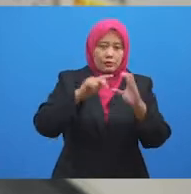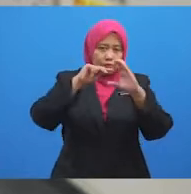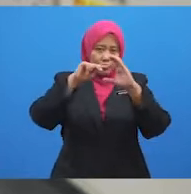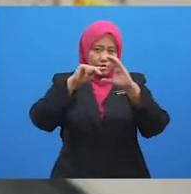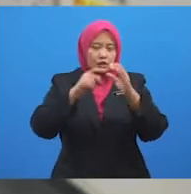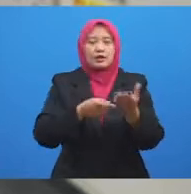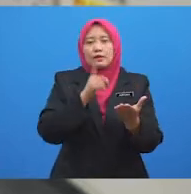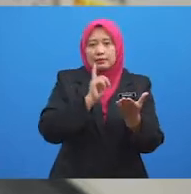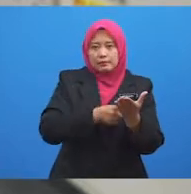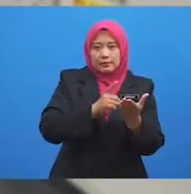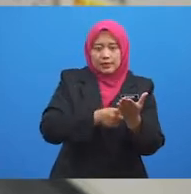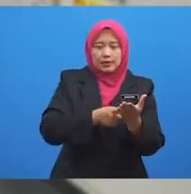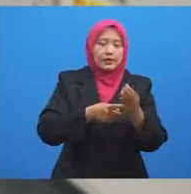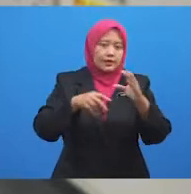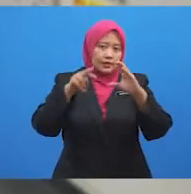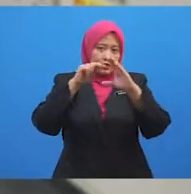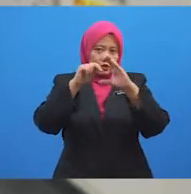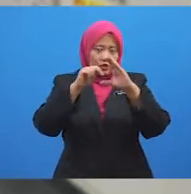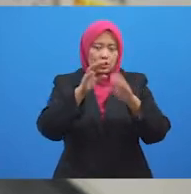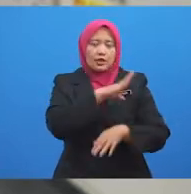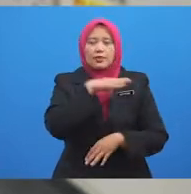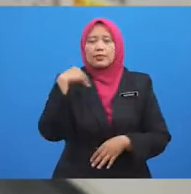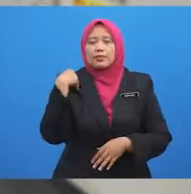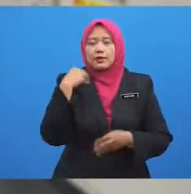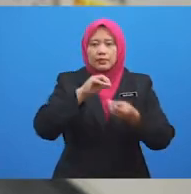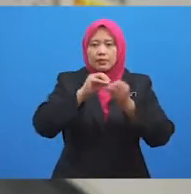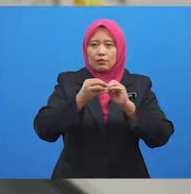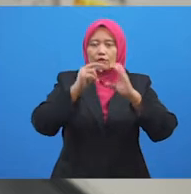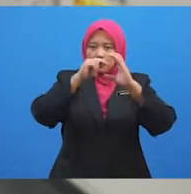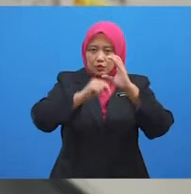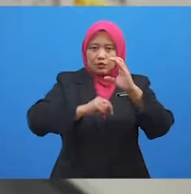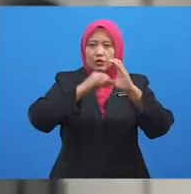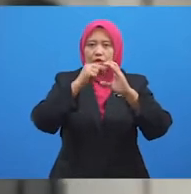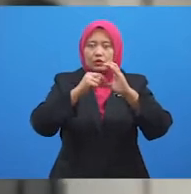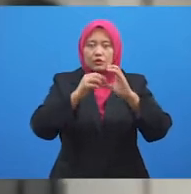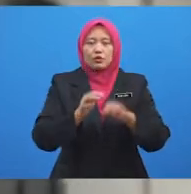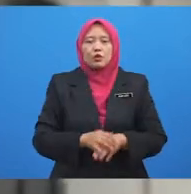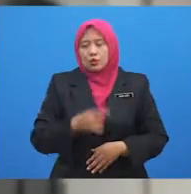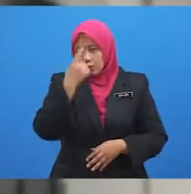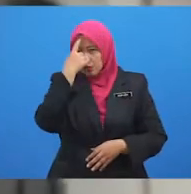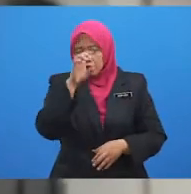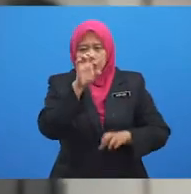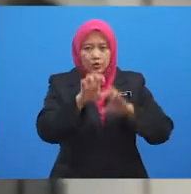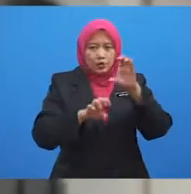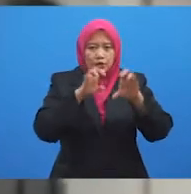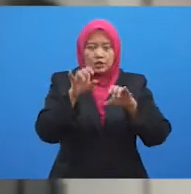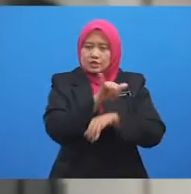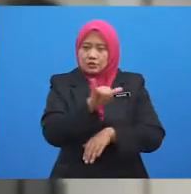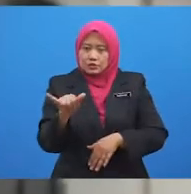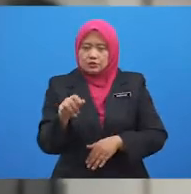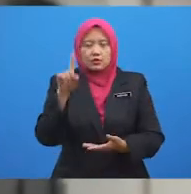neutron dan nombor nukleon bagi isotop yang lain. Baiklah,